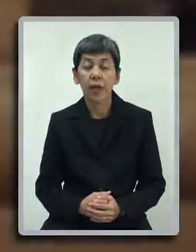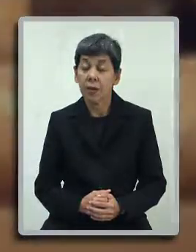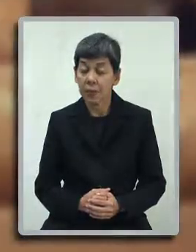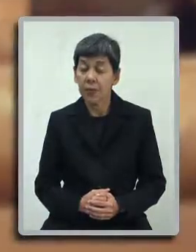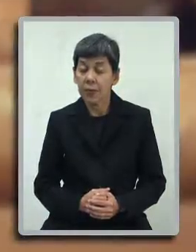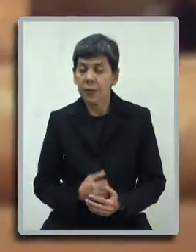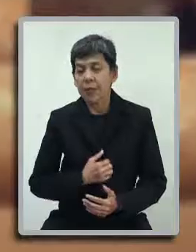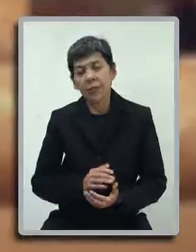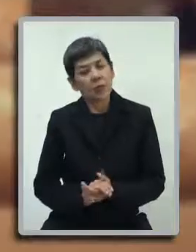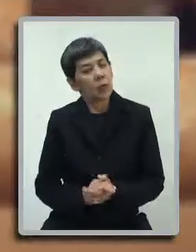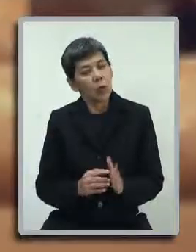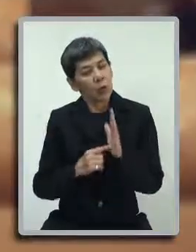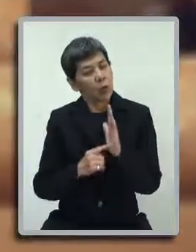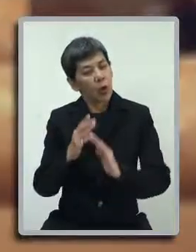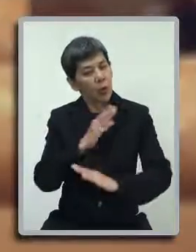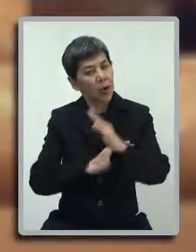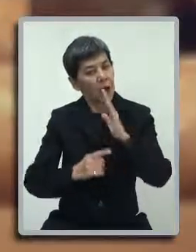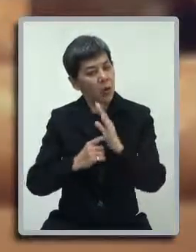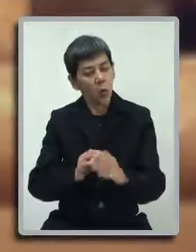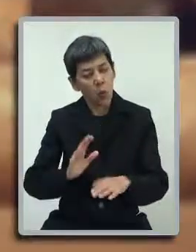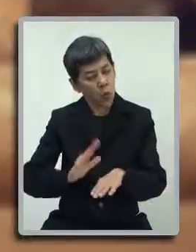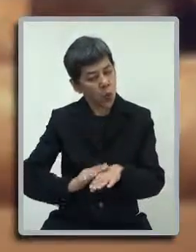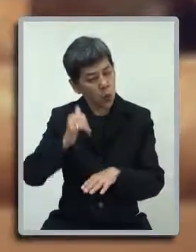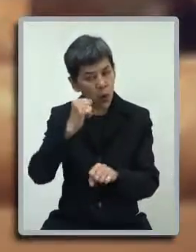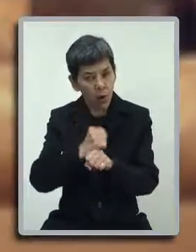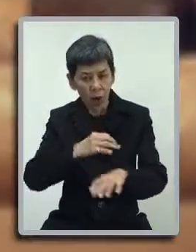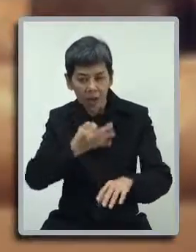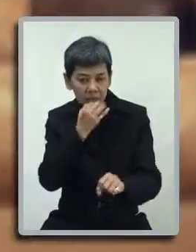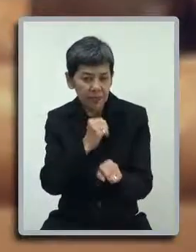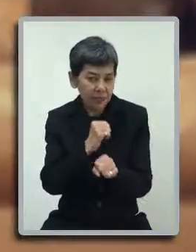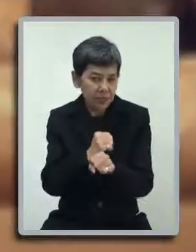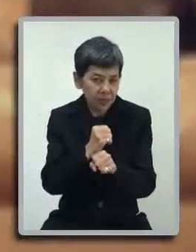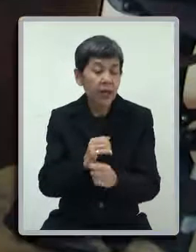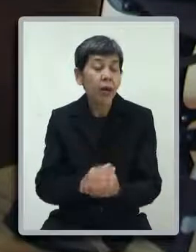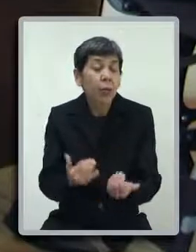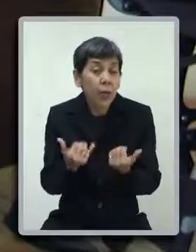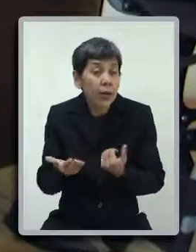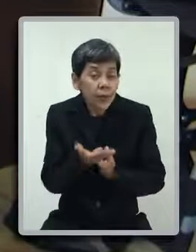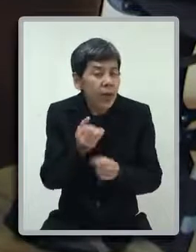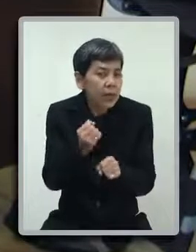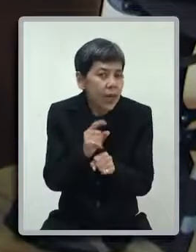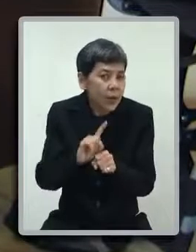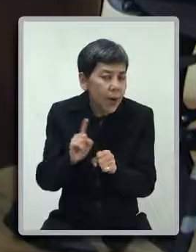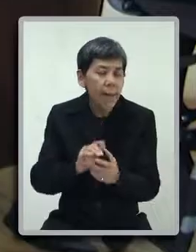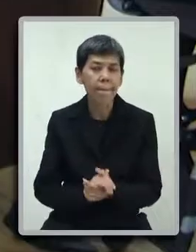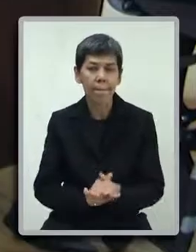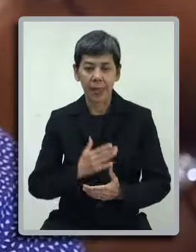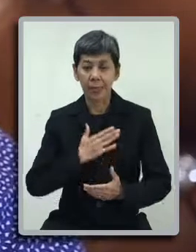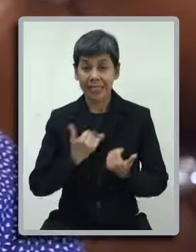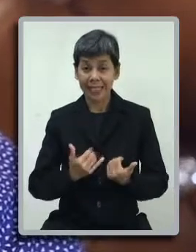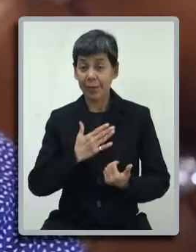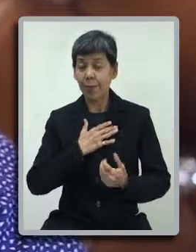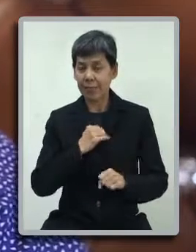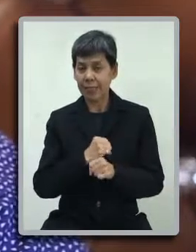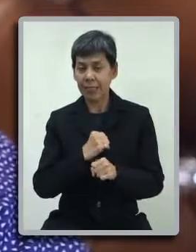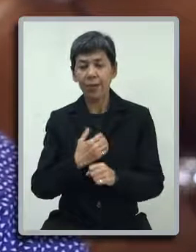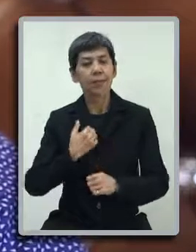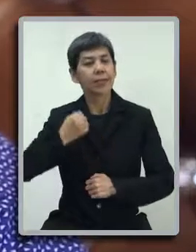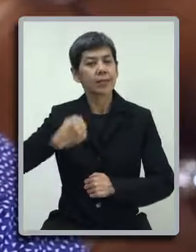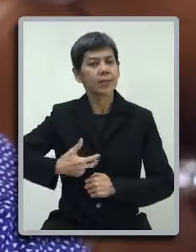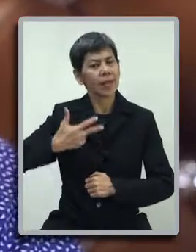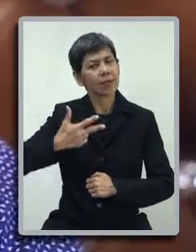ต้องเรียกได้ว่าเป็นตัวอย่างคนพิการที่ประสบความสำเร็จในการประกอบอาชีพวันนี้พี่ทำอะไรบ้างคะ ทุกวันนี้เนี่ยก็ท